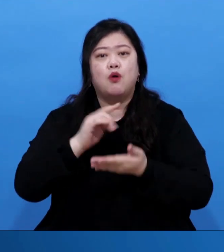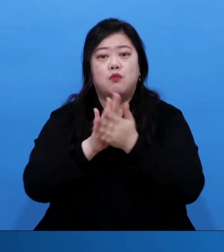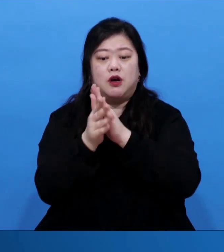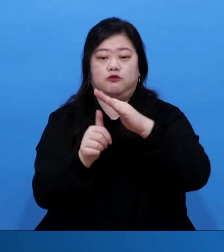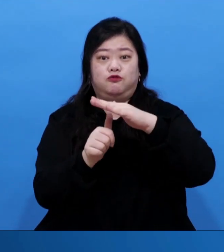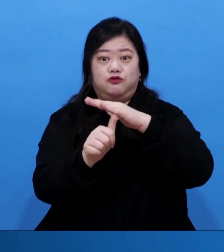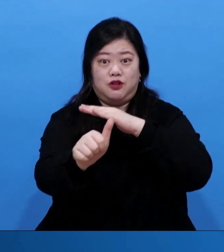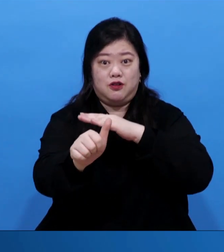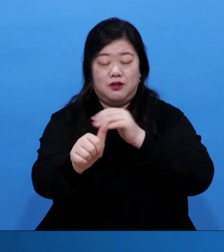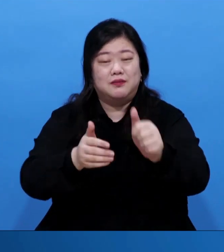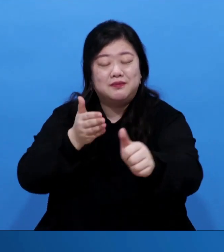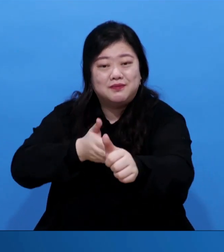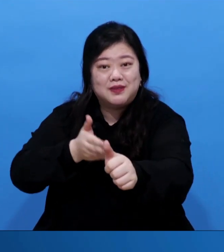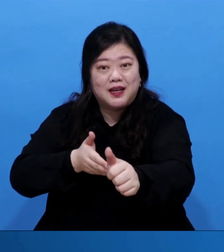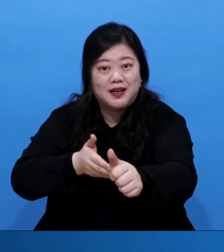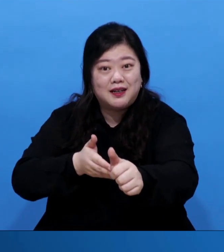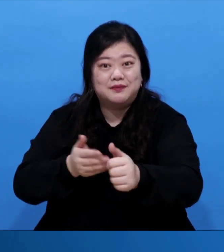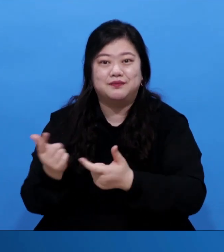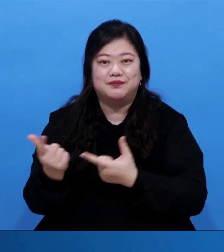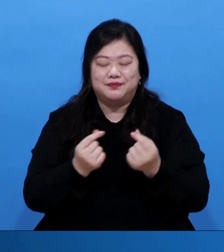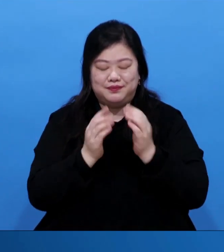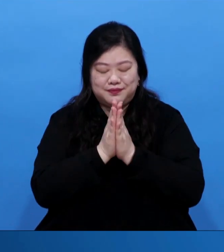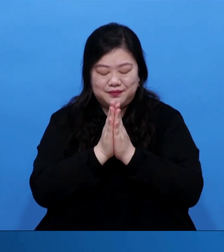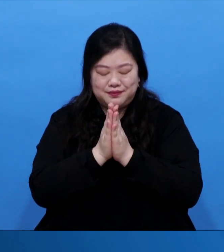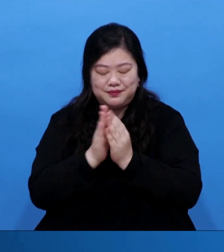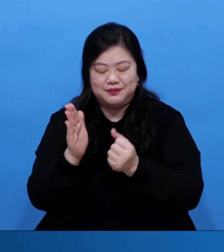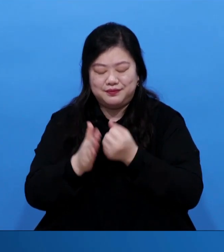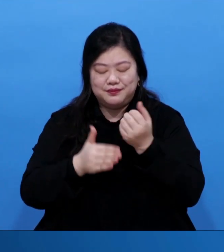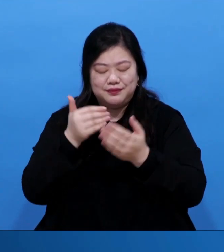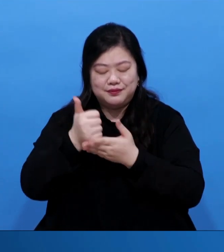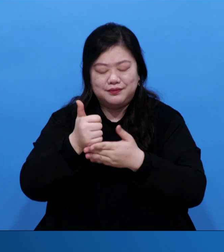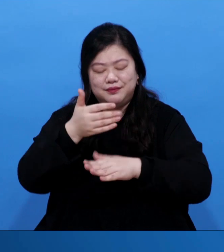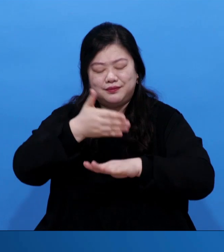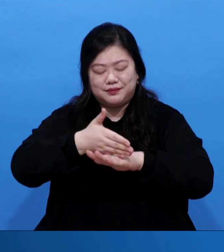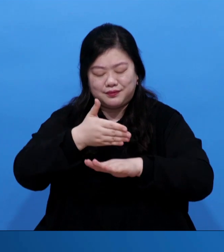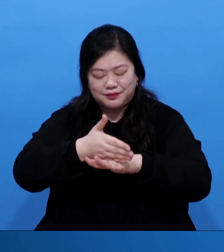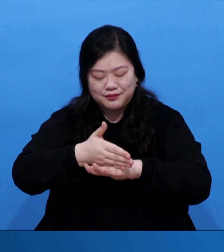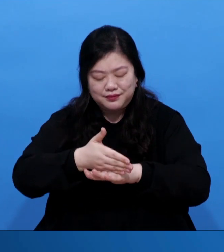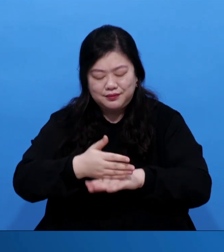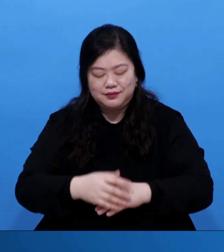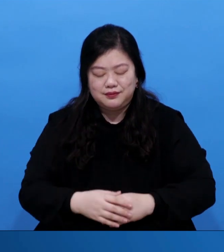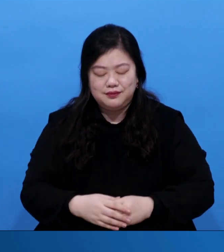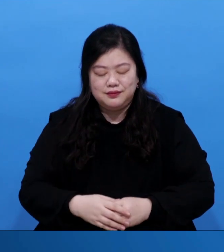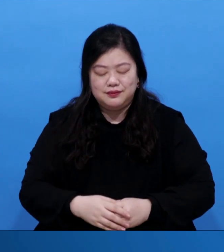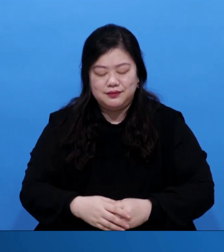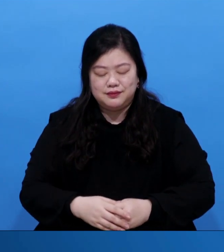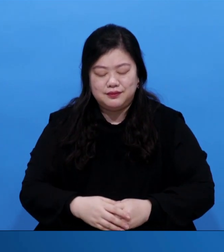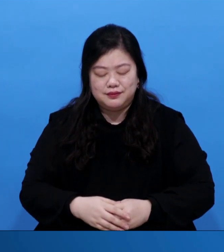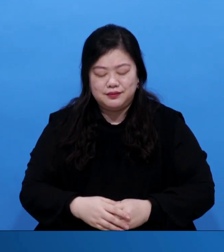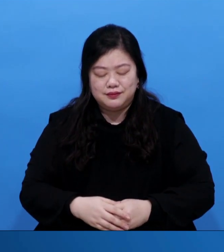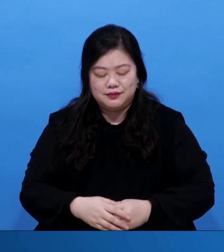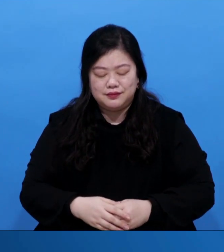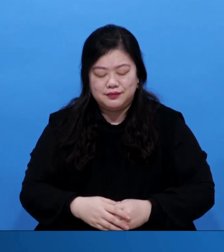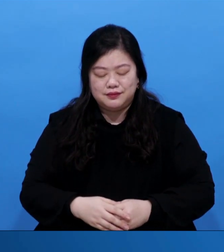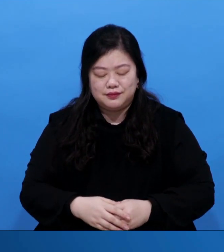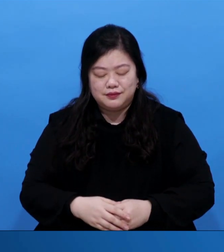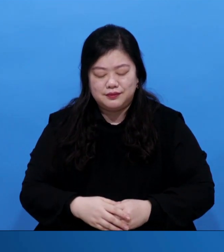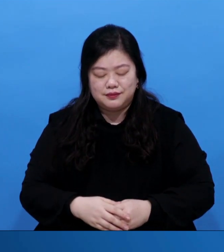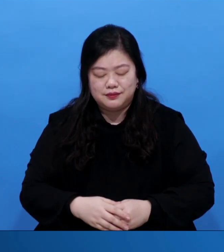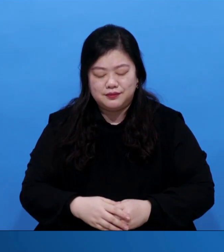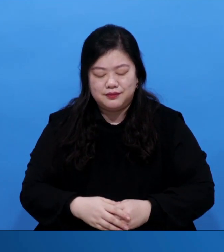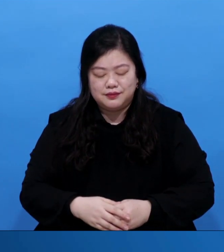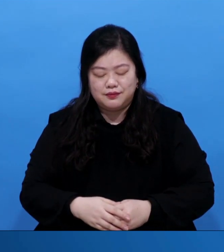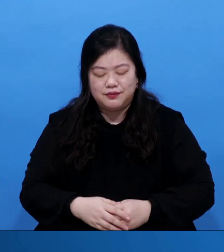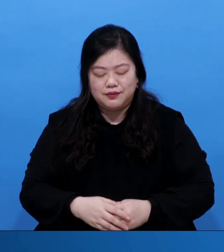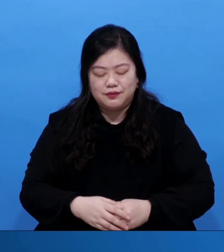world evangelization in the name of our Lord Jesus. 기도하겠습니다. 하나님께 감사드립니다. We give thanks to God. 우리 모두